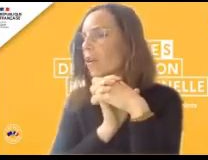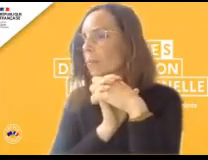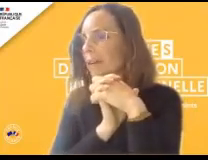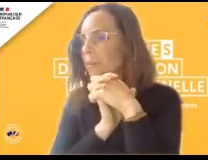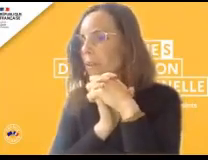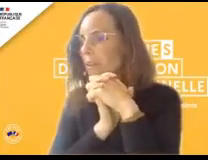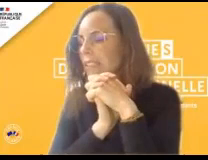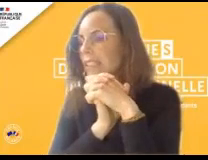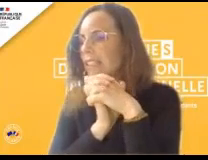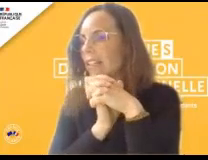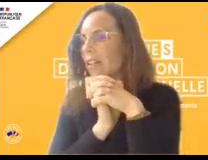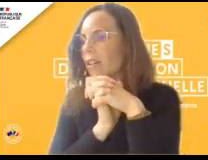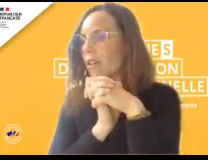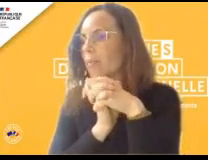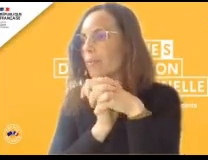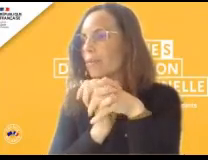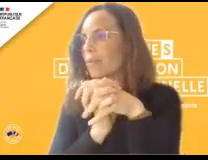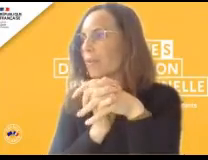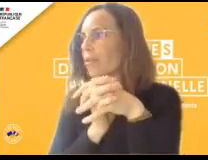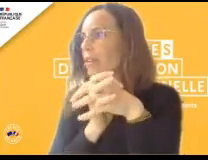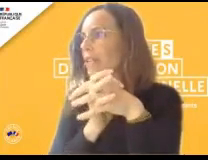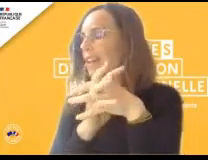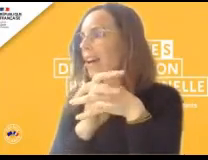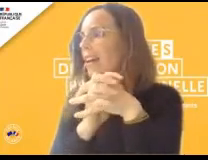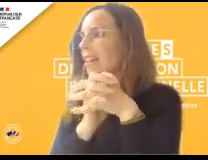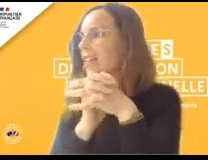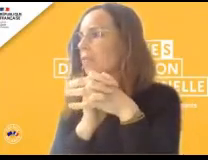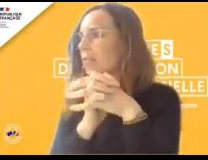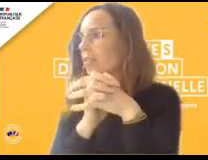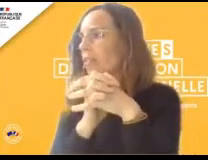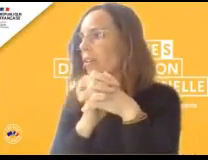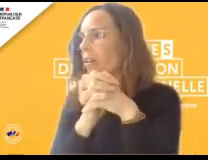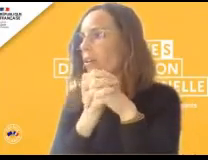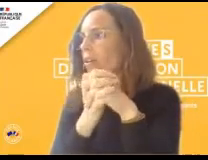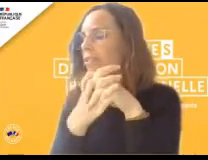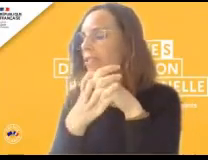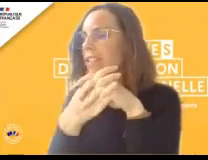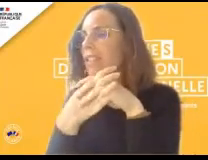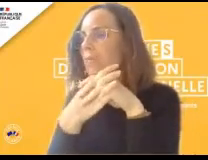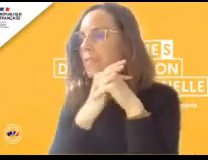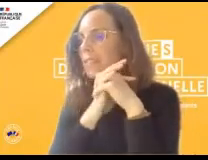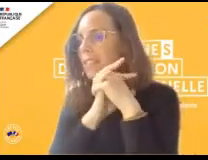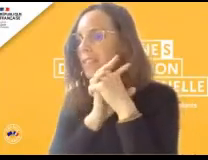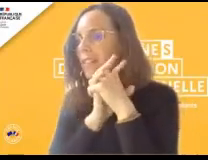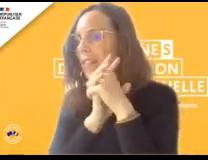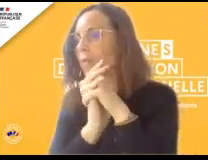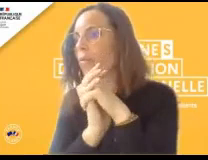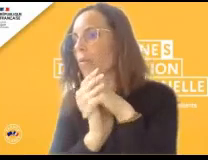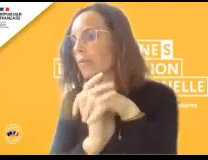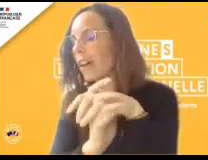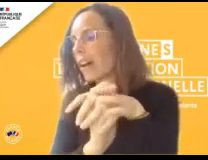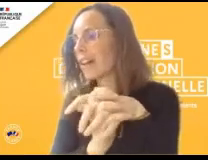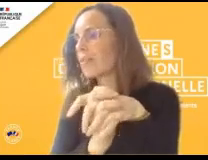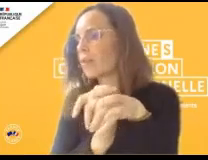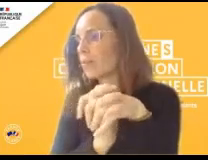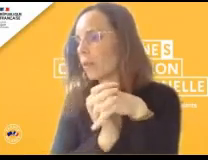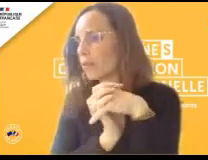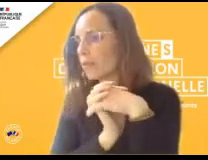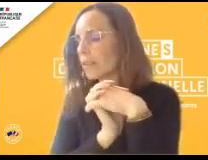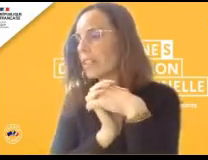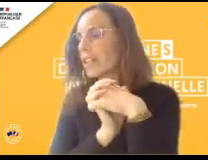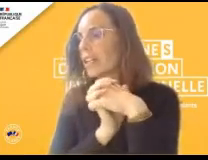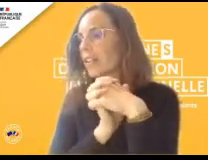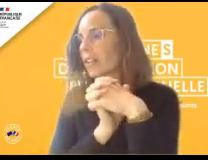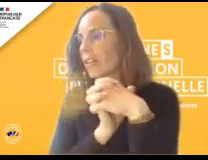l'aspect accompagnement. Puisque les salariés donc, en CDI ou en CDD dont le contrat est